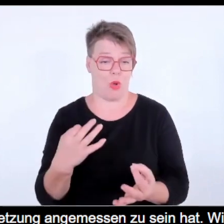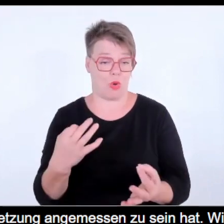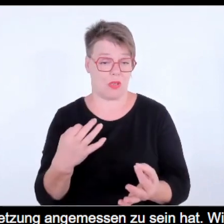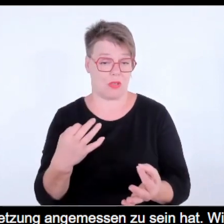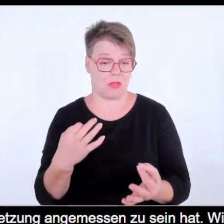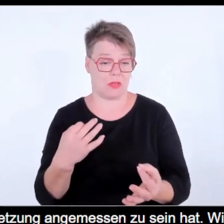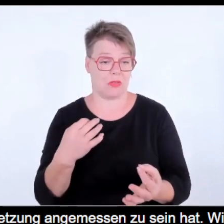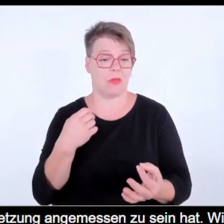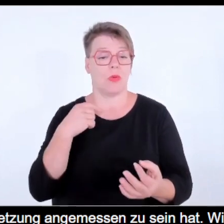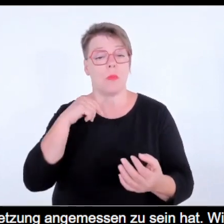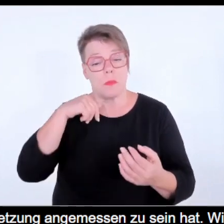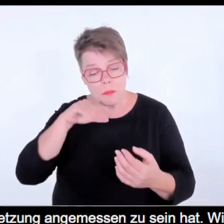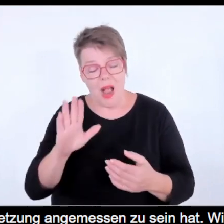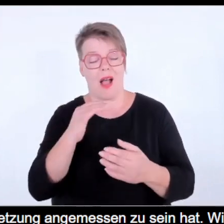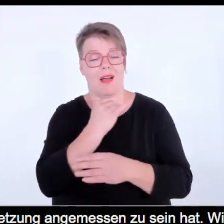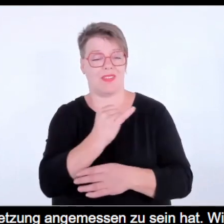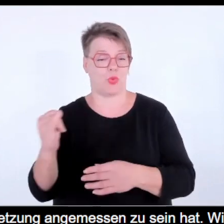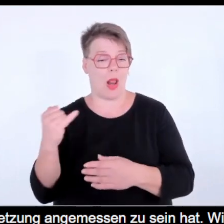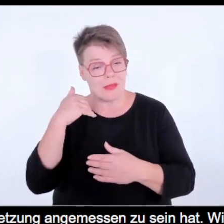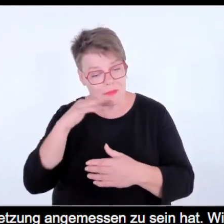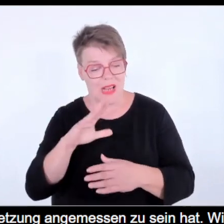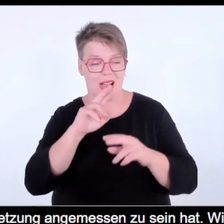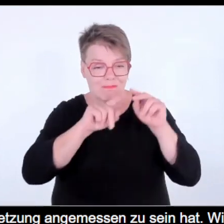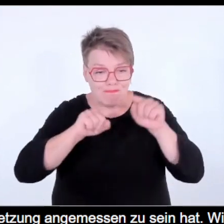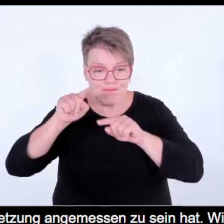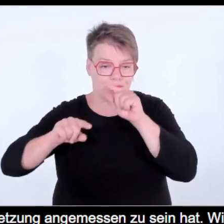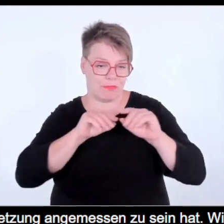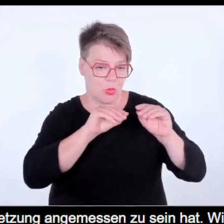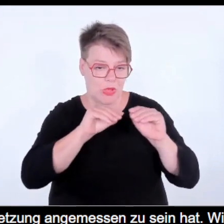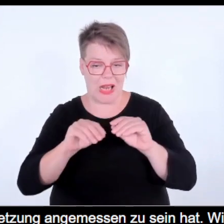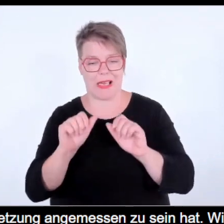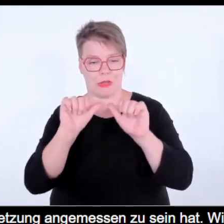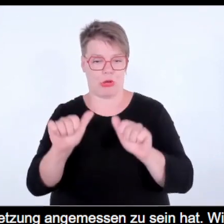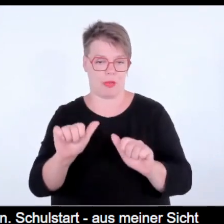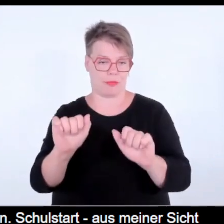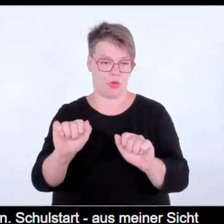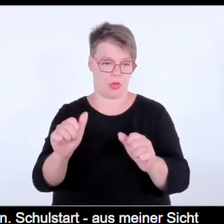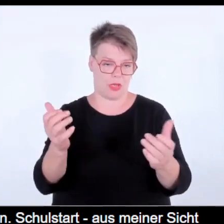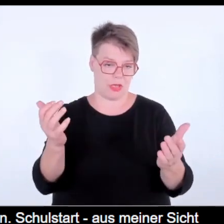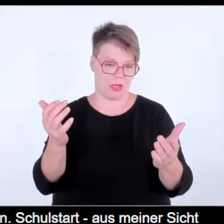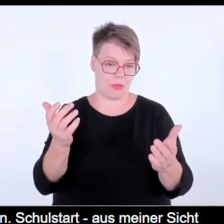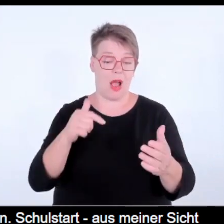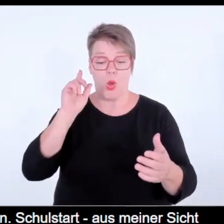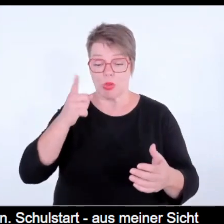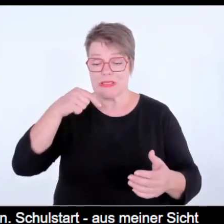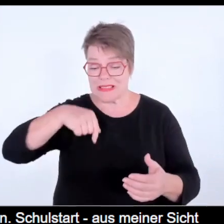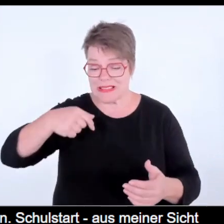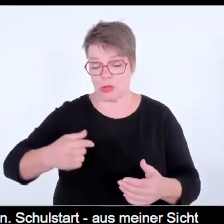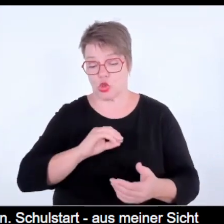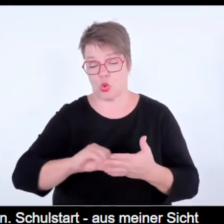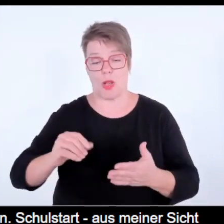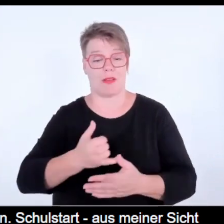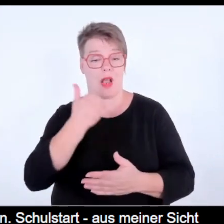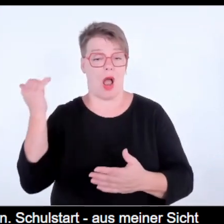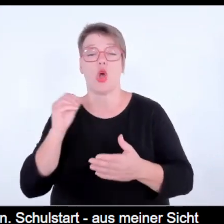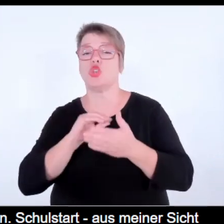immer noch bei uns seienden und herzlich willkommen, auch willkommen geheißenen ukrainischen Schülerinnen und Schüler,